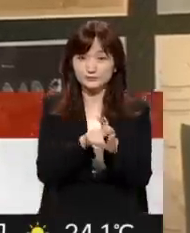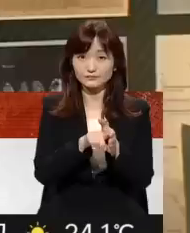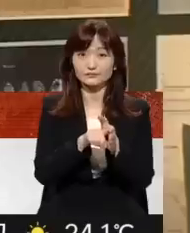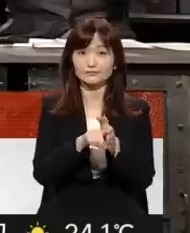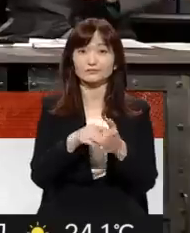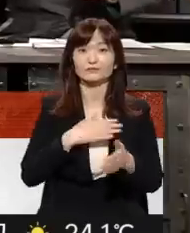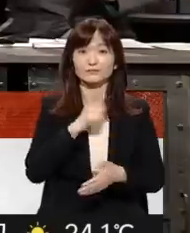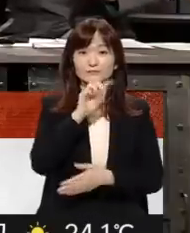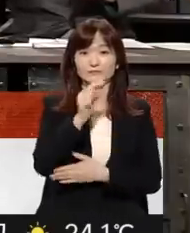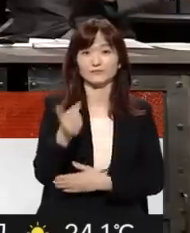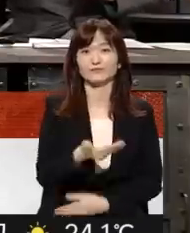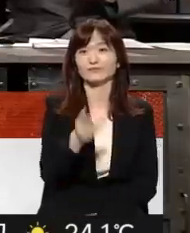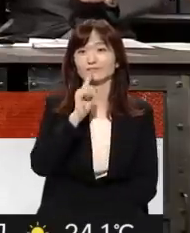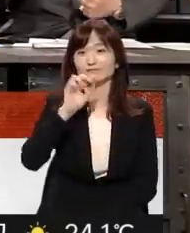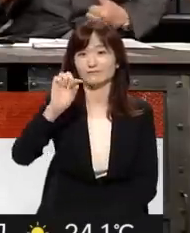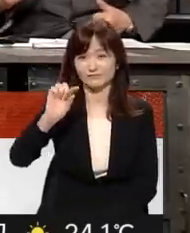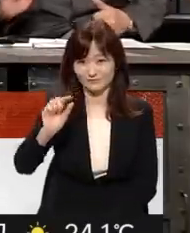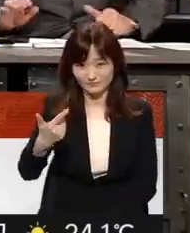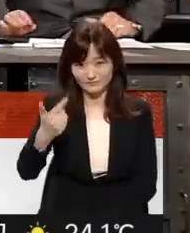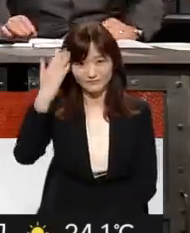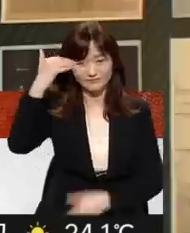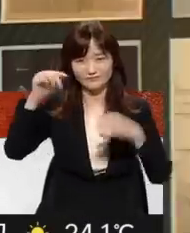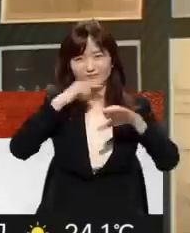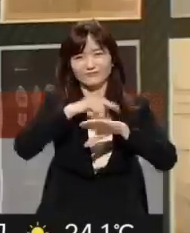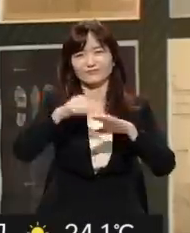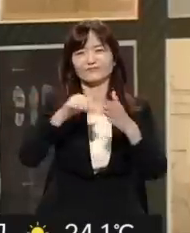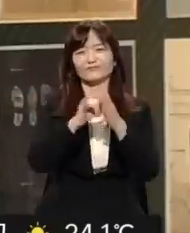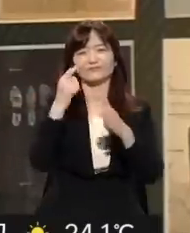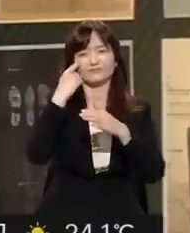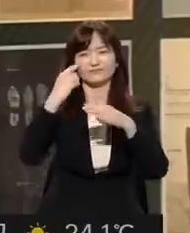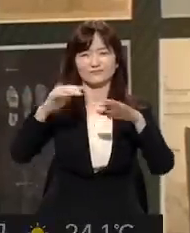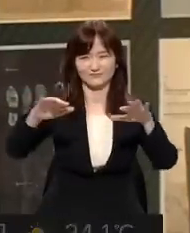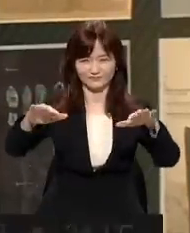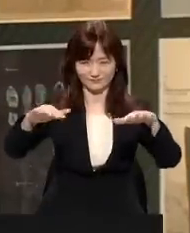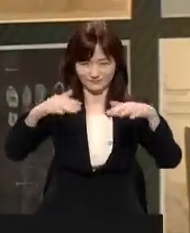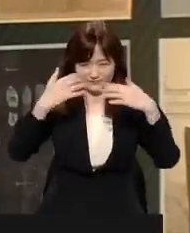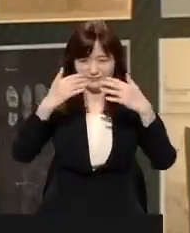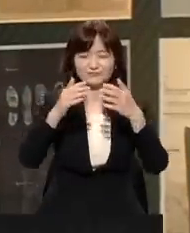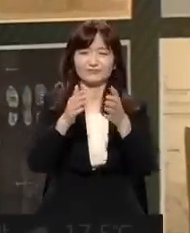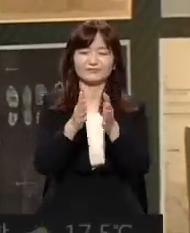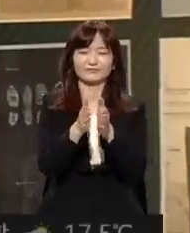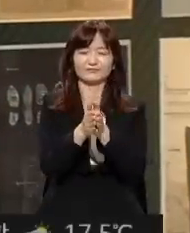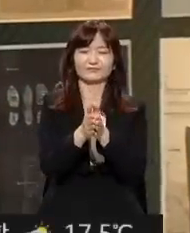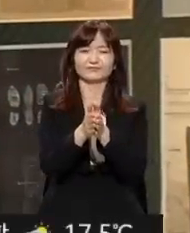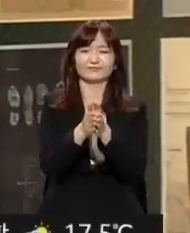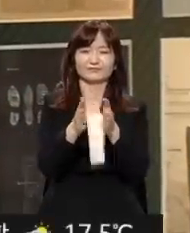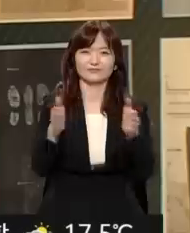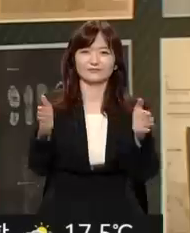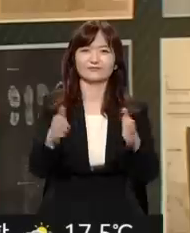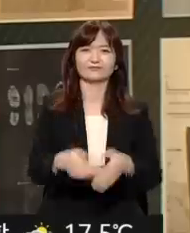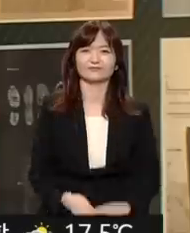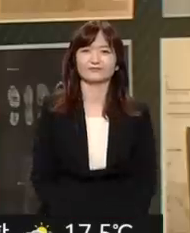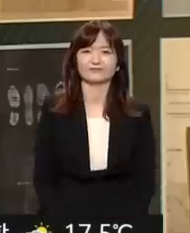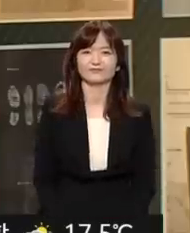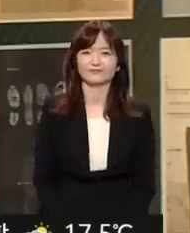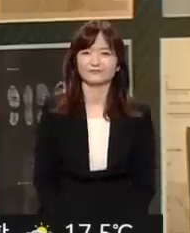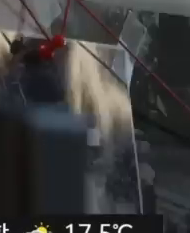뉴스의 육박! 아우, 예! 대한민국과 전 세계 동포 가족 여러분의 시선을 모아서 출발합니다.